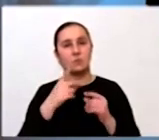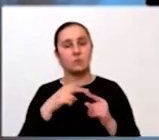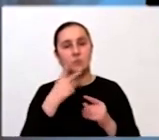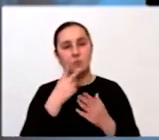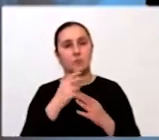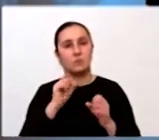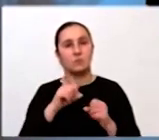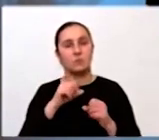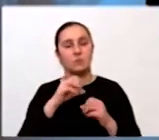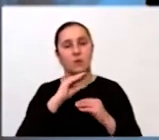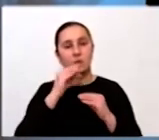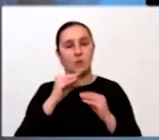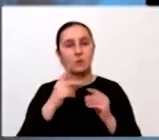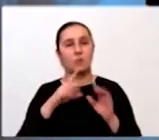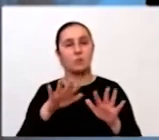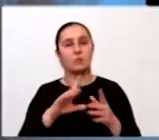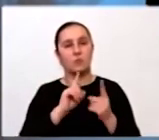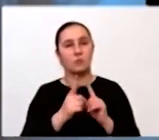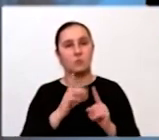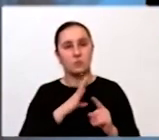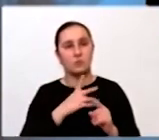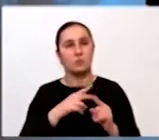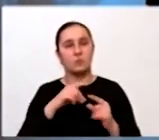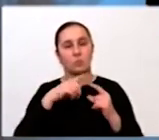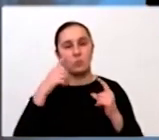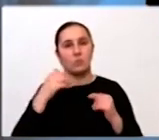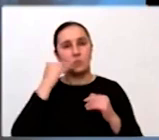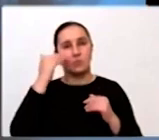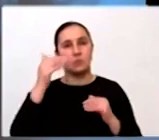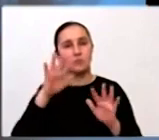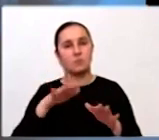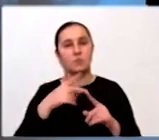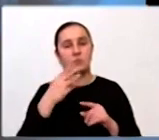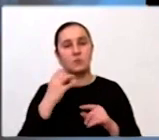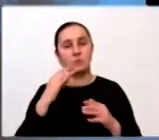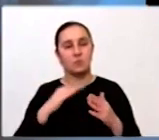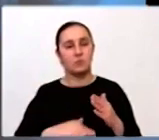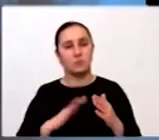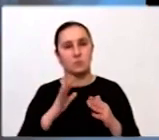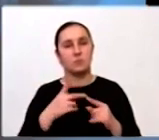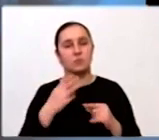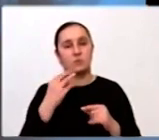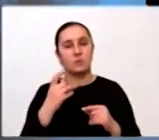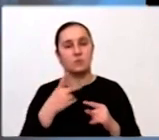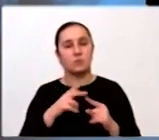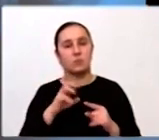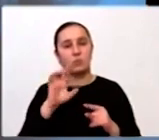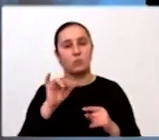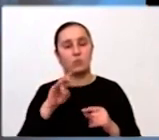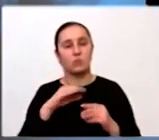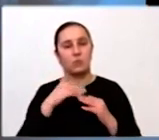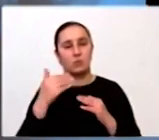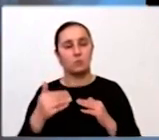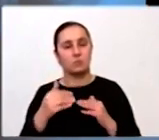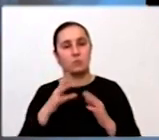Endi ko'rishingiz mumkin, qatlamlarni o'rnini alishtirib qo'ydim. Bulut tepa qismida turibdi, sharni pastga tushirib qo'ydim, chunki shar bulutning